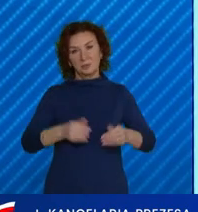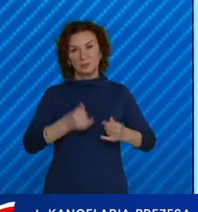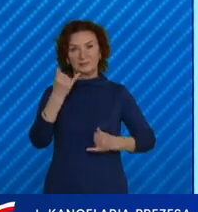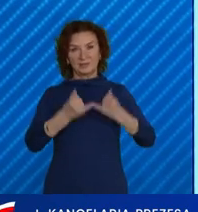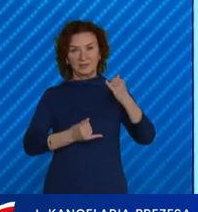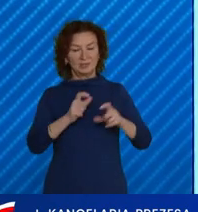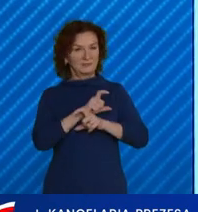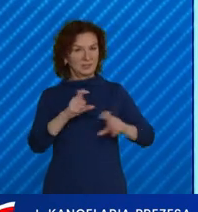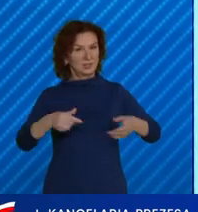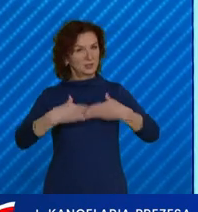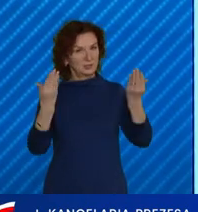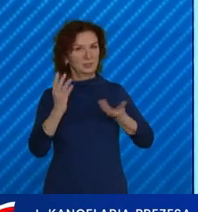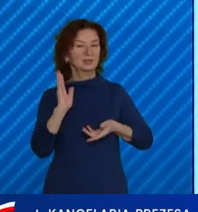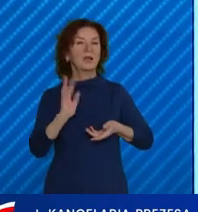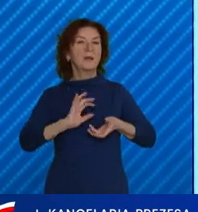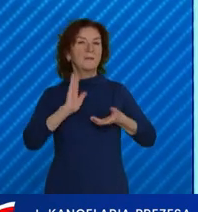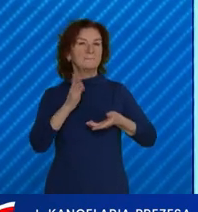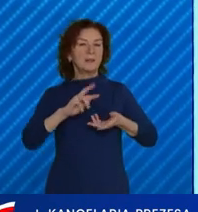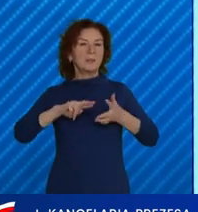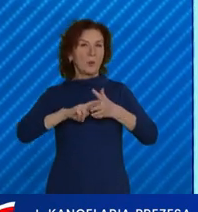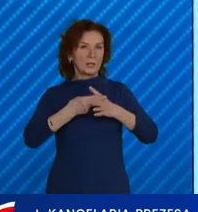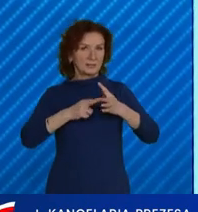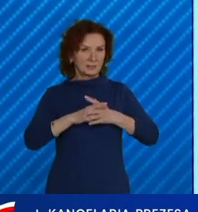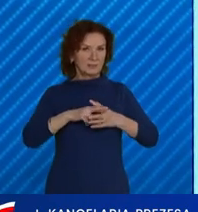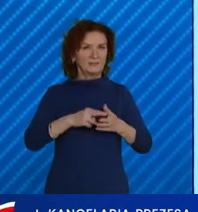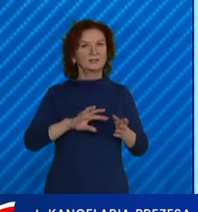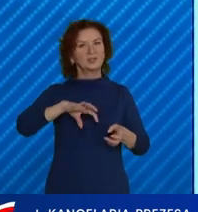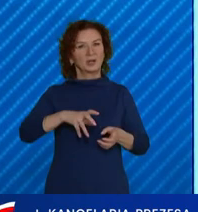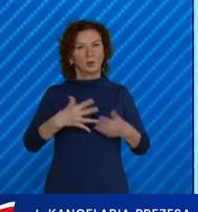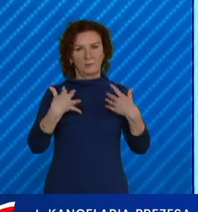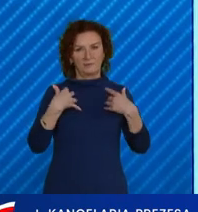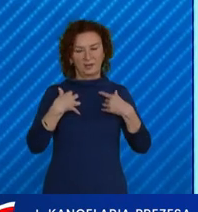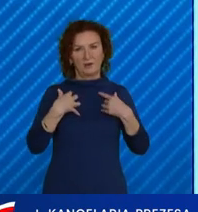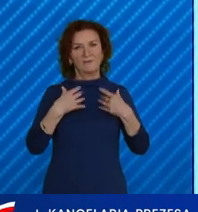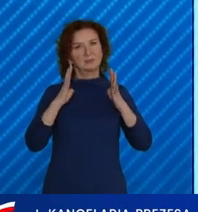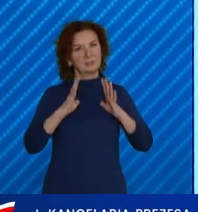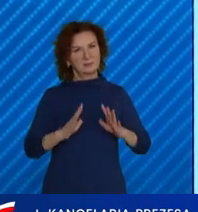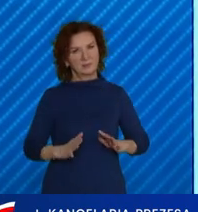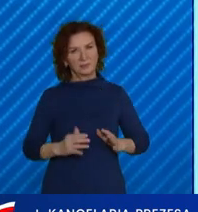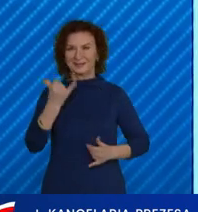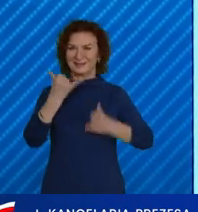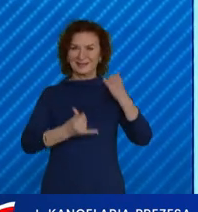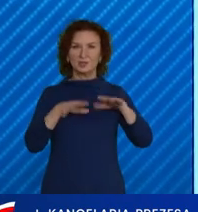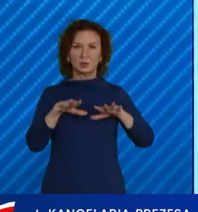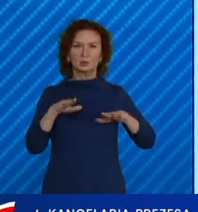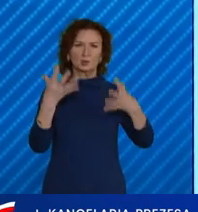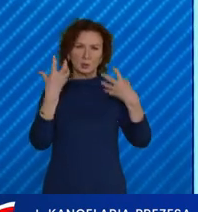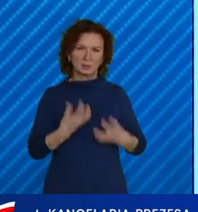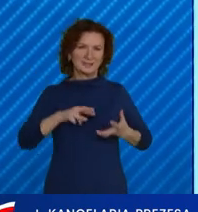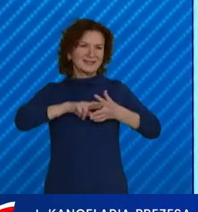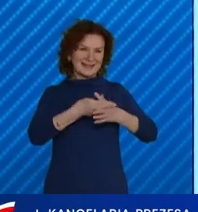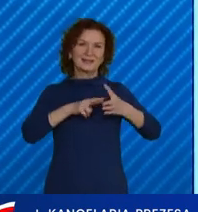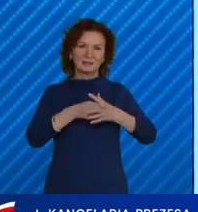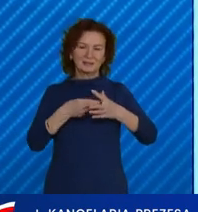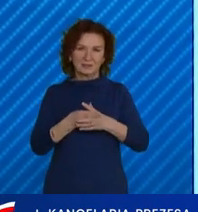grupy wiekowe, pewne zwolnienie, jeśli będzie zbyt wiele osób chętnych do rejestracji, a terminów